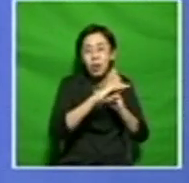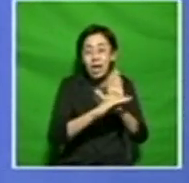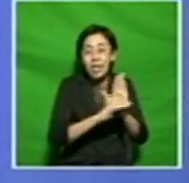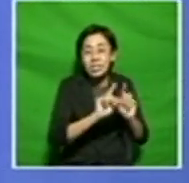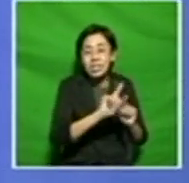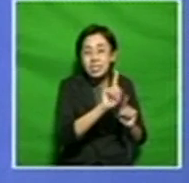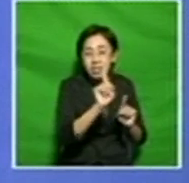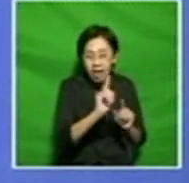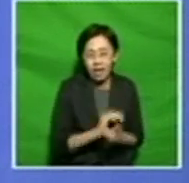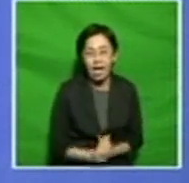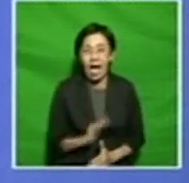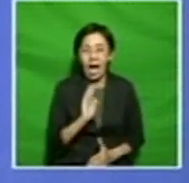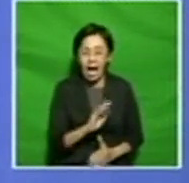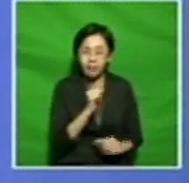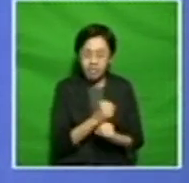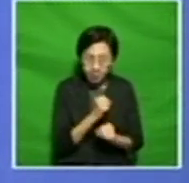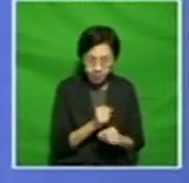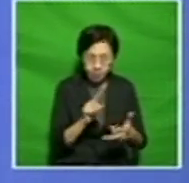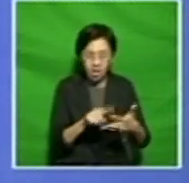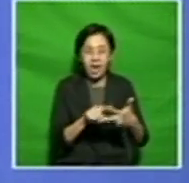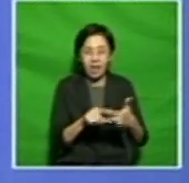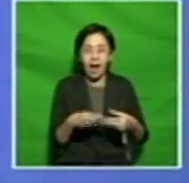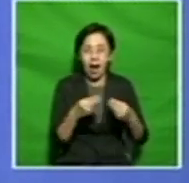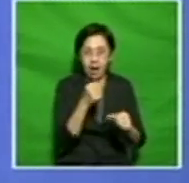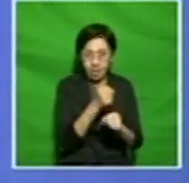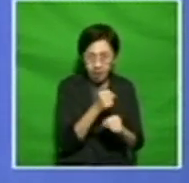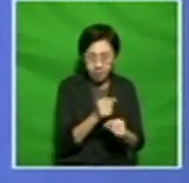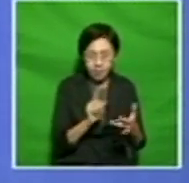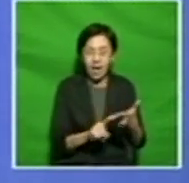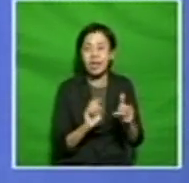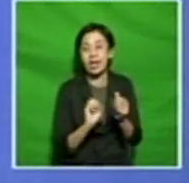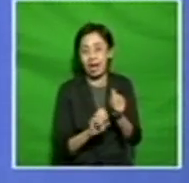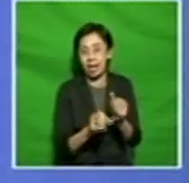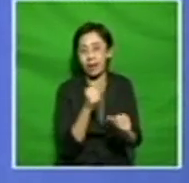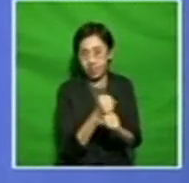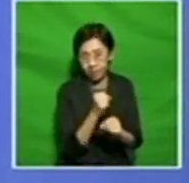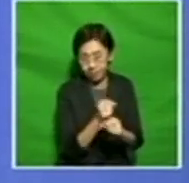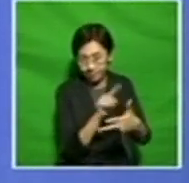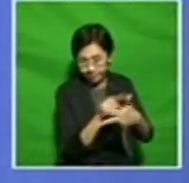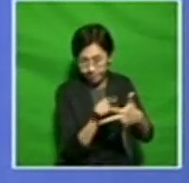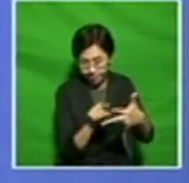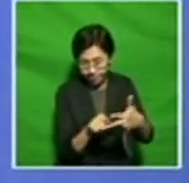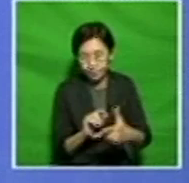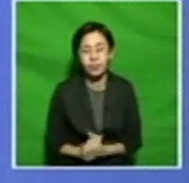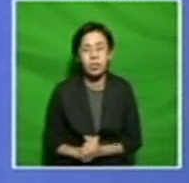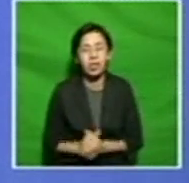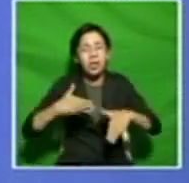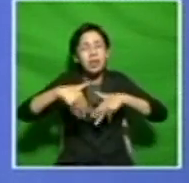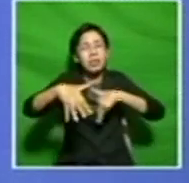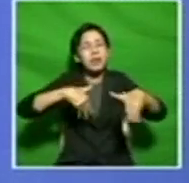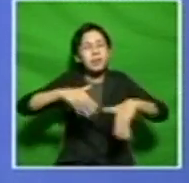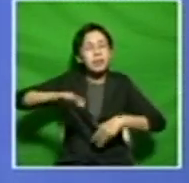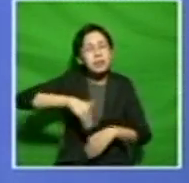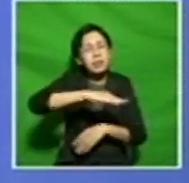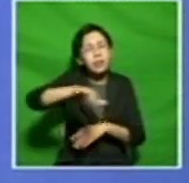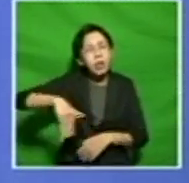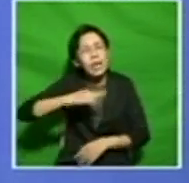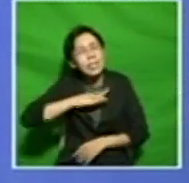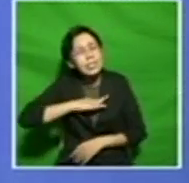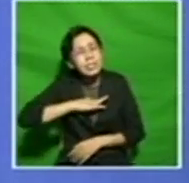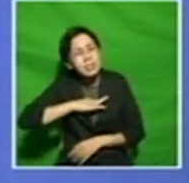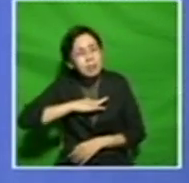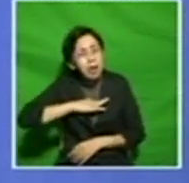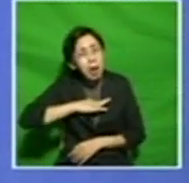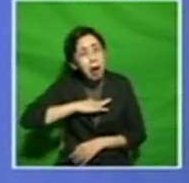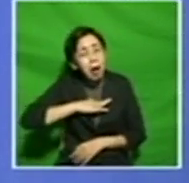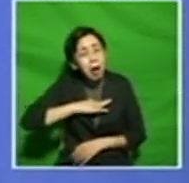ภทห้ามทำให้ทำควรทำแต่สำหรับโจทย์ในใจประชาชนที่มีอยู่คือว่าเอ๊นี่เข